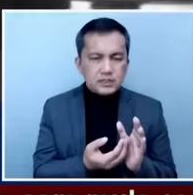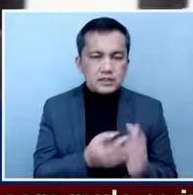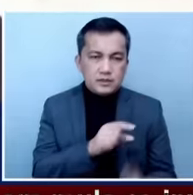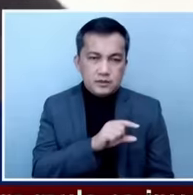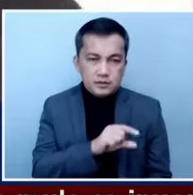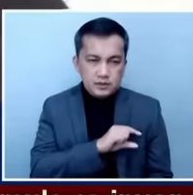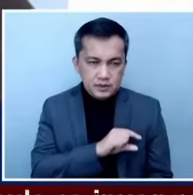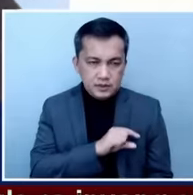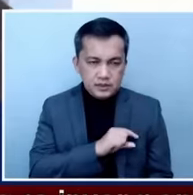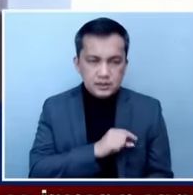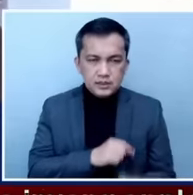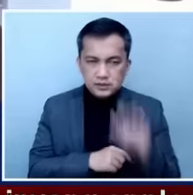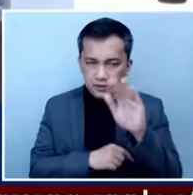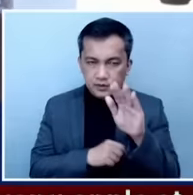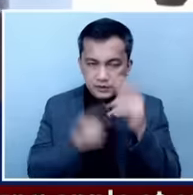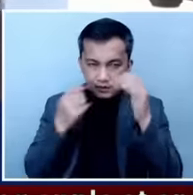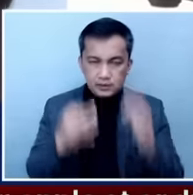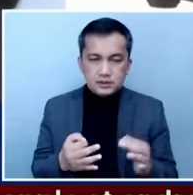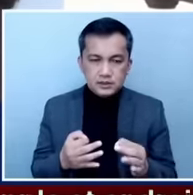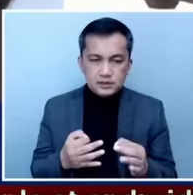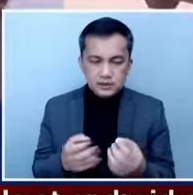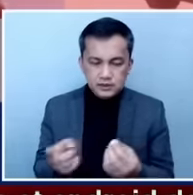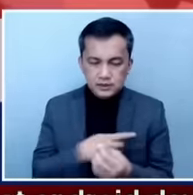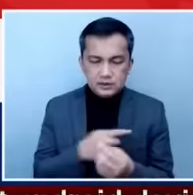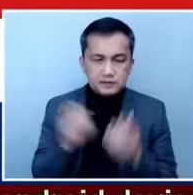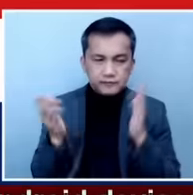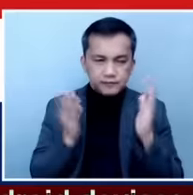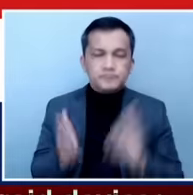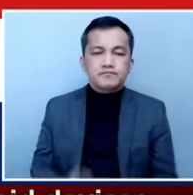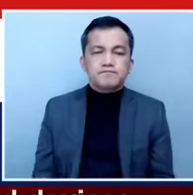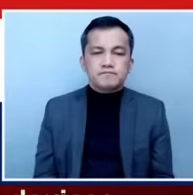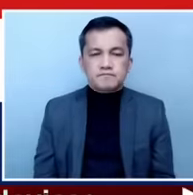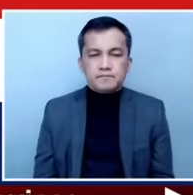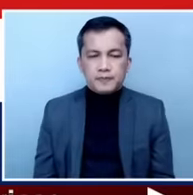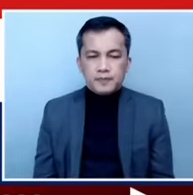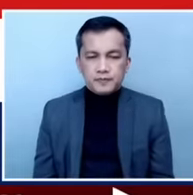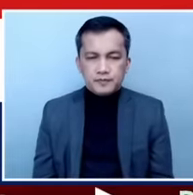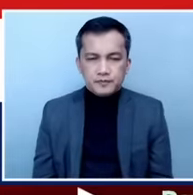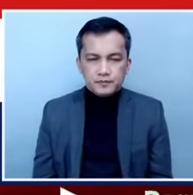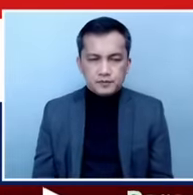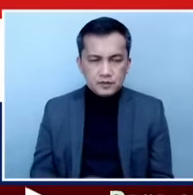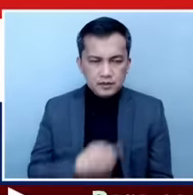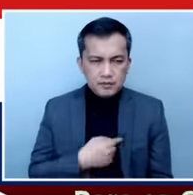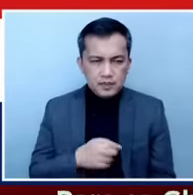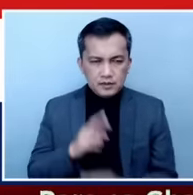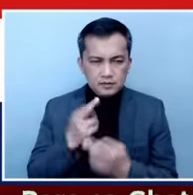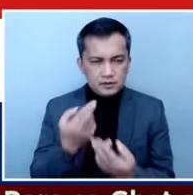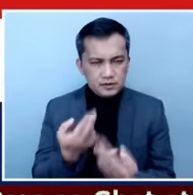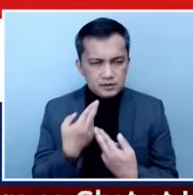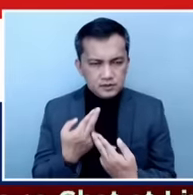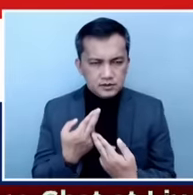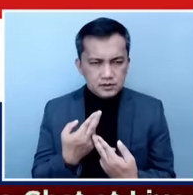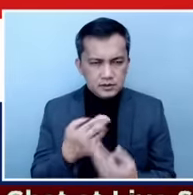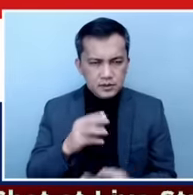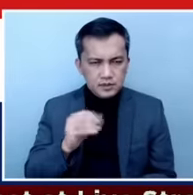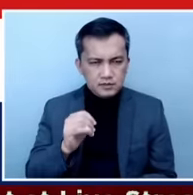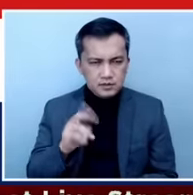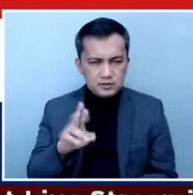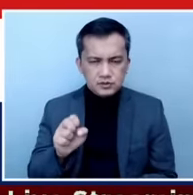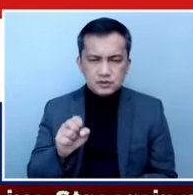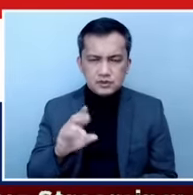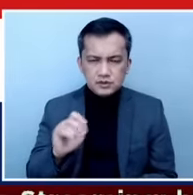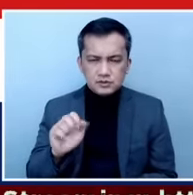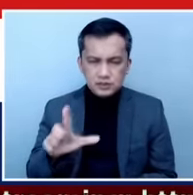at iaapilan nila ang desisyong alisin siya sa serbisyo. Ako, reaction ko as major's counsel, I